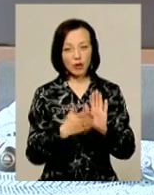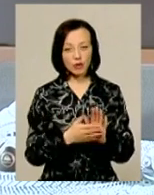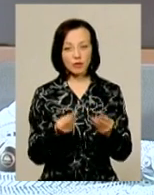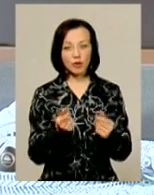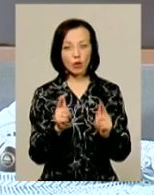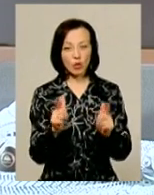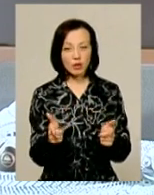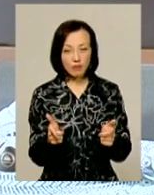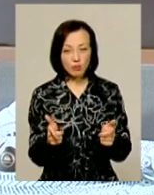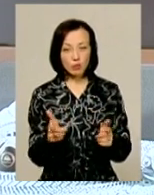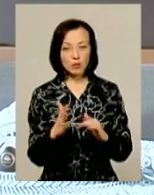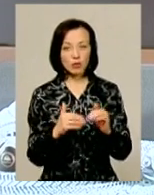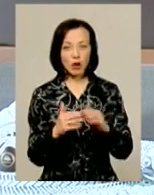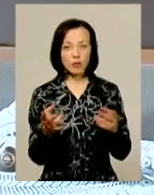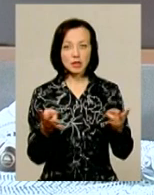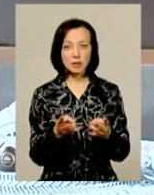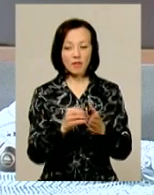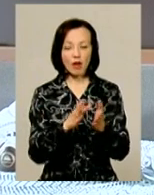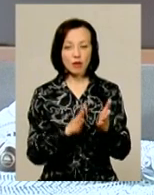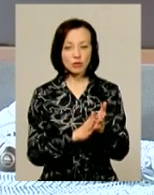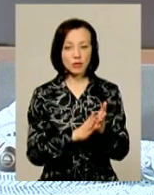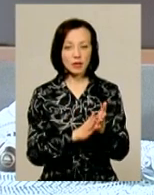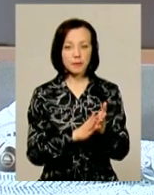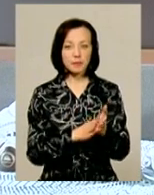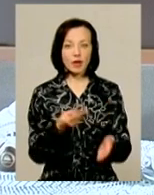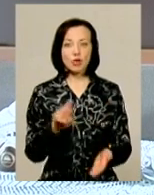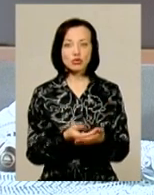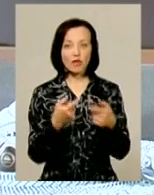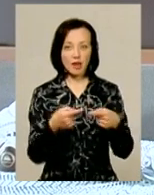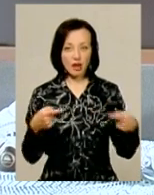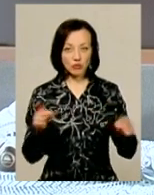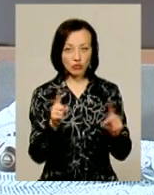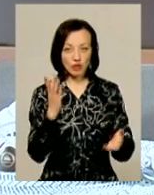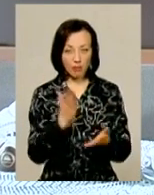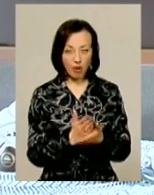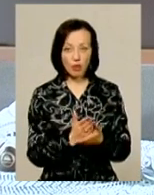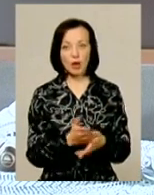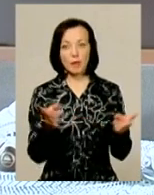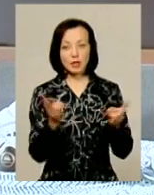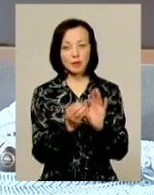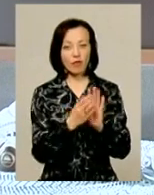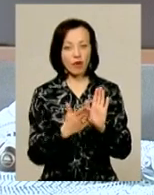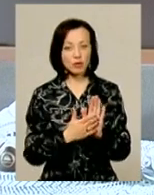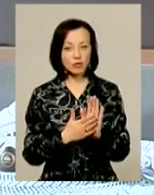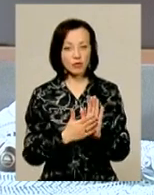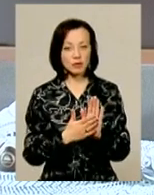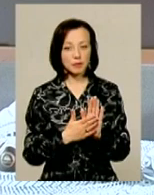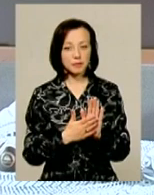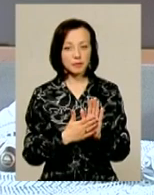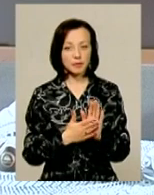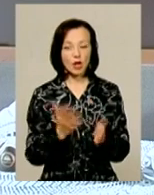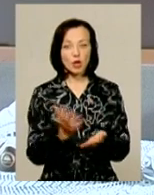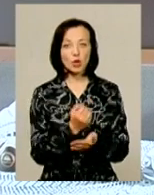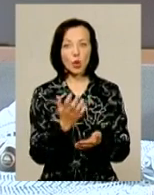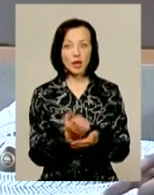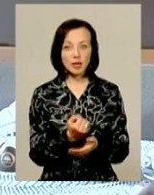готівку, потрібно буде вказувати коштовні речі, якими вони володіють, потрібно буде вказувати